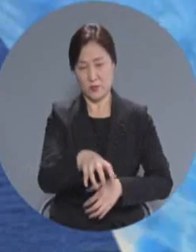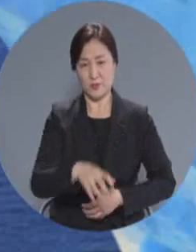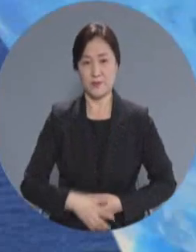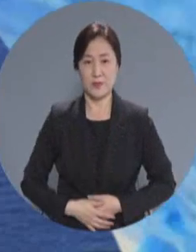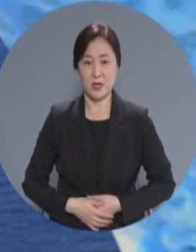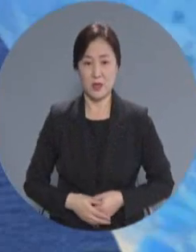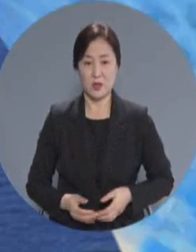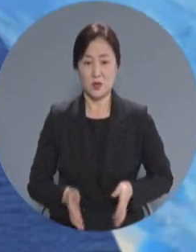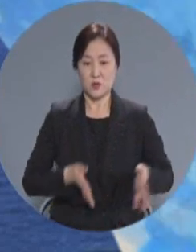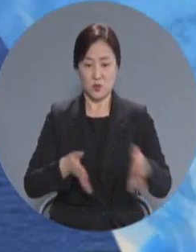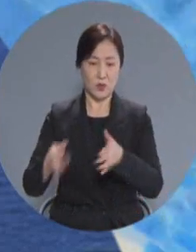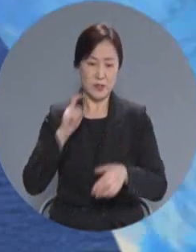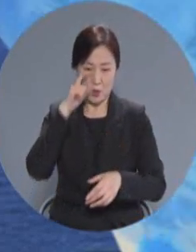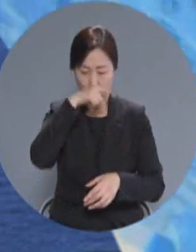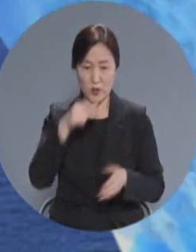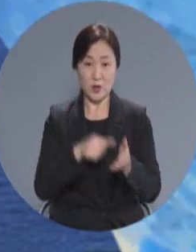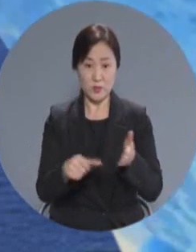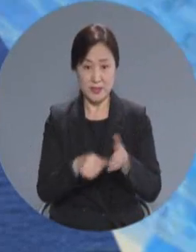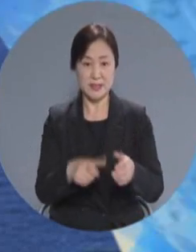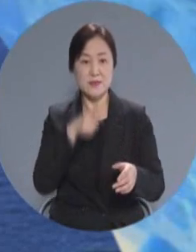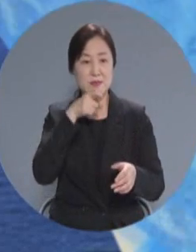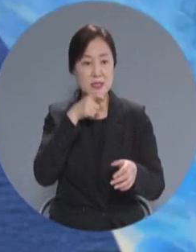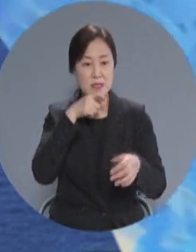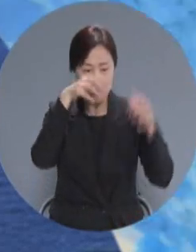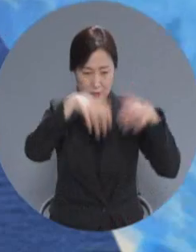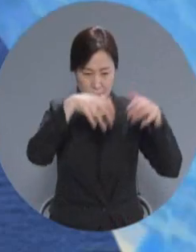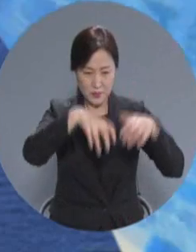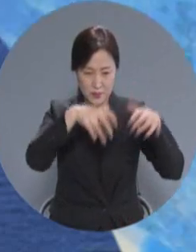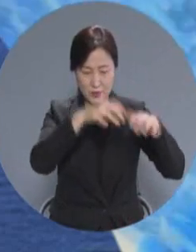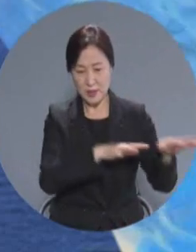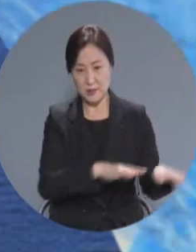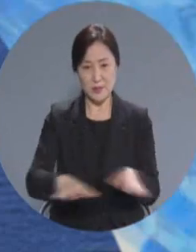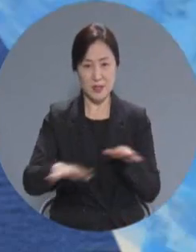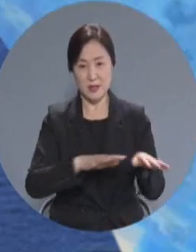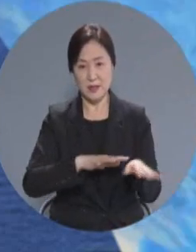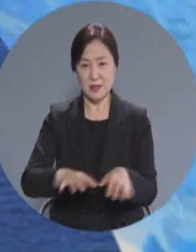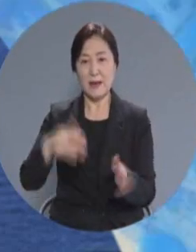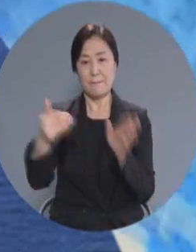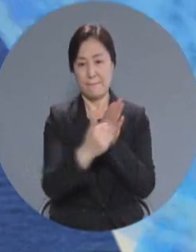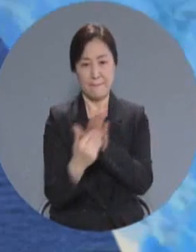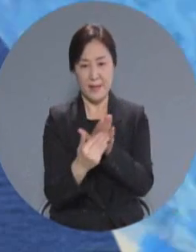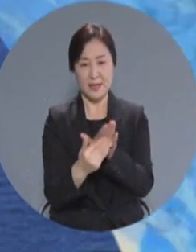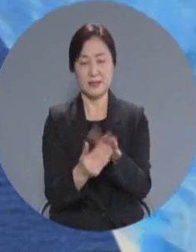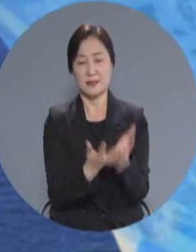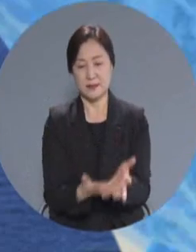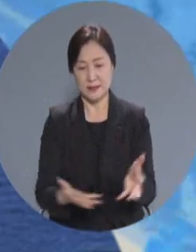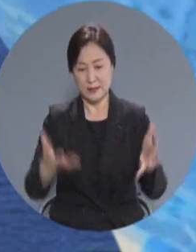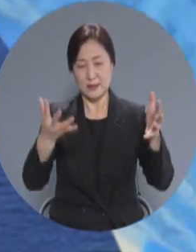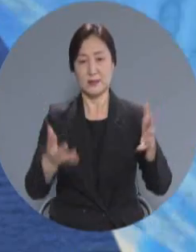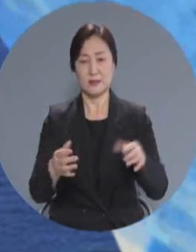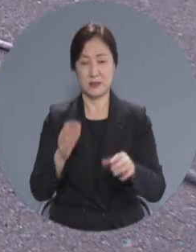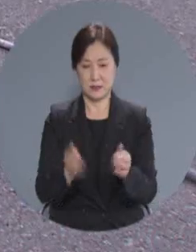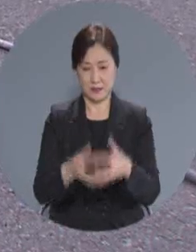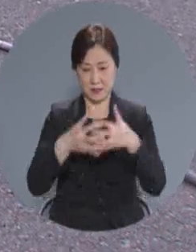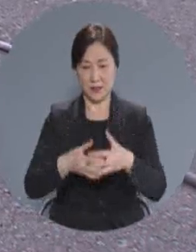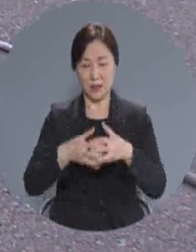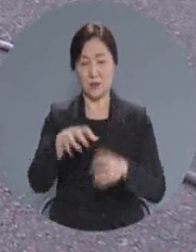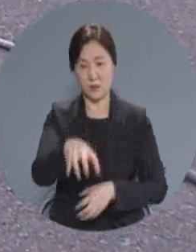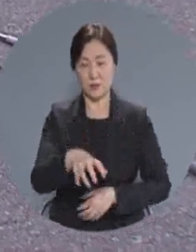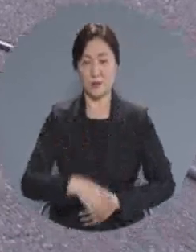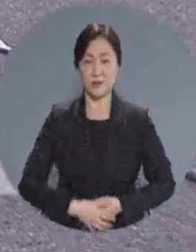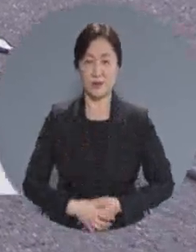도로에서 발생하는 오염물질이 빗물을 통해 하천이나 호수로 흘러들어가는 걸 방지하는 시설입니다. 오염 저감을